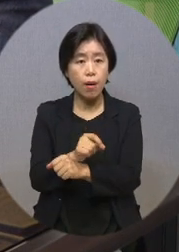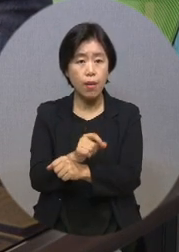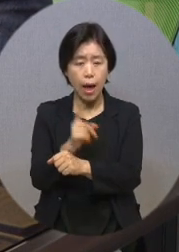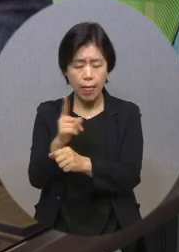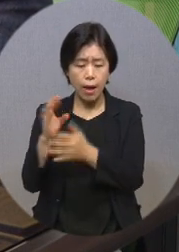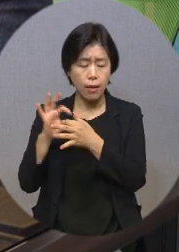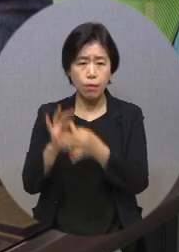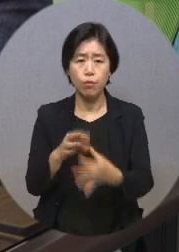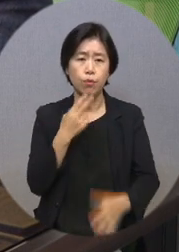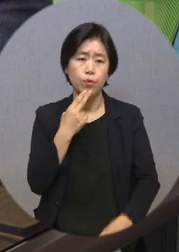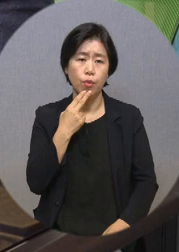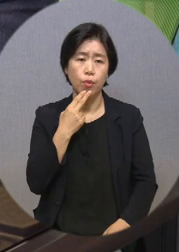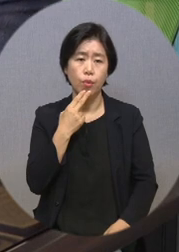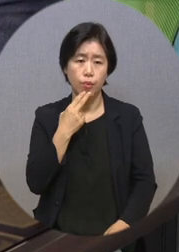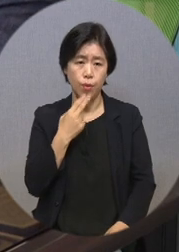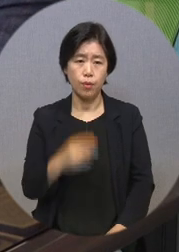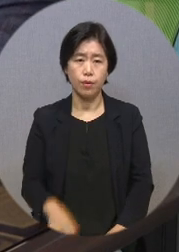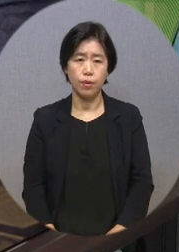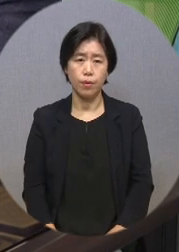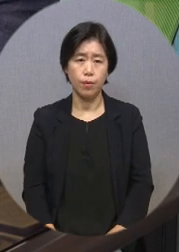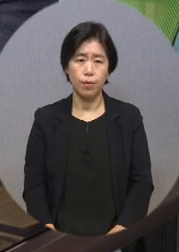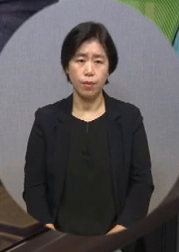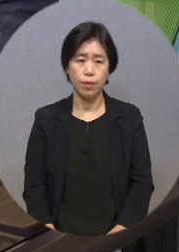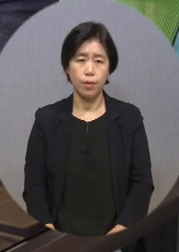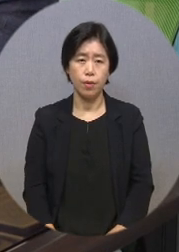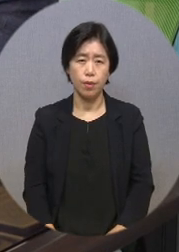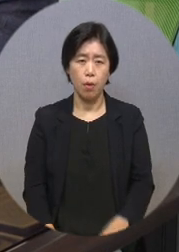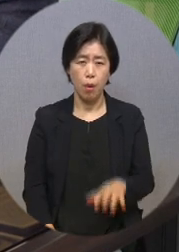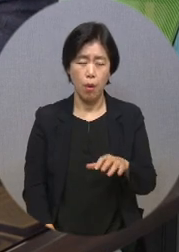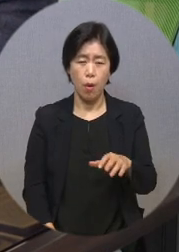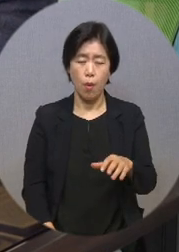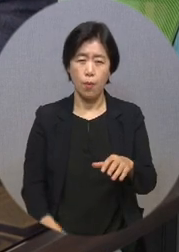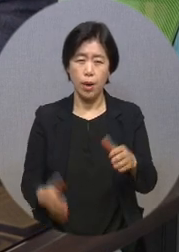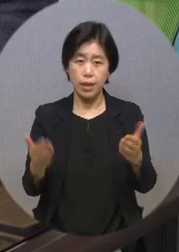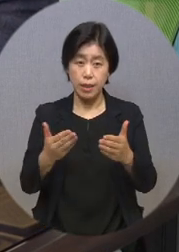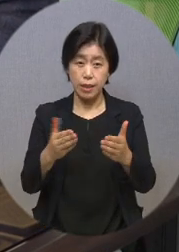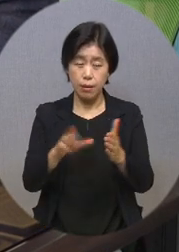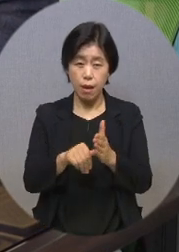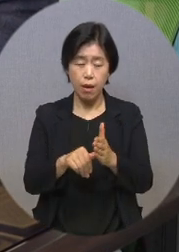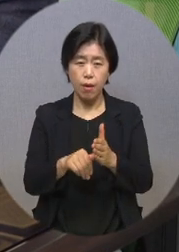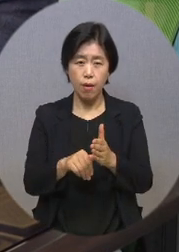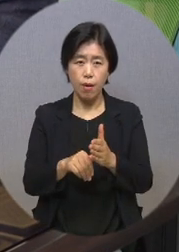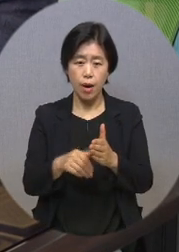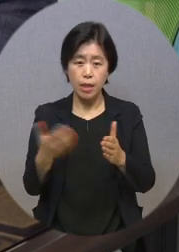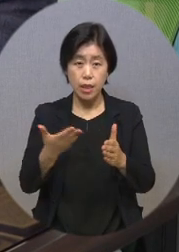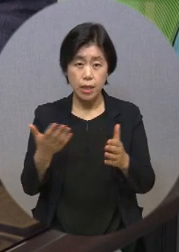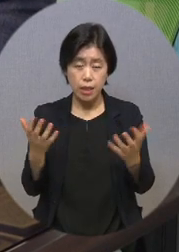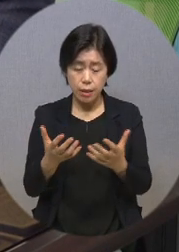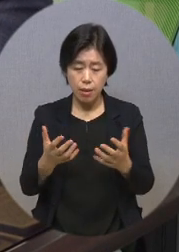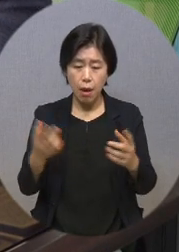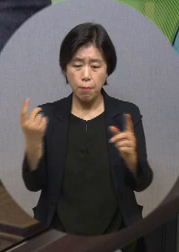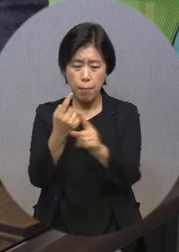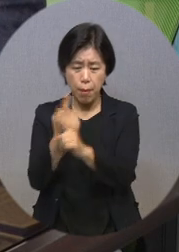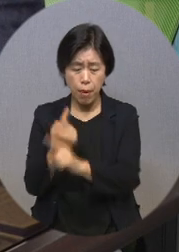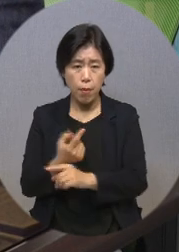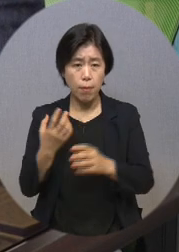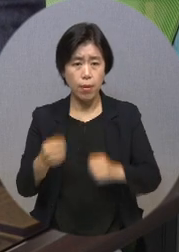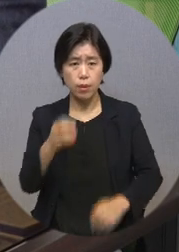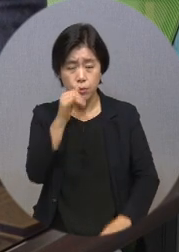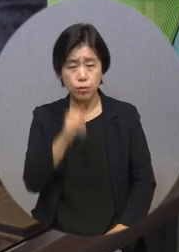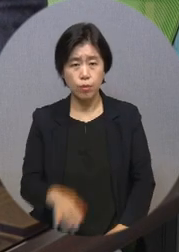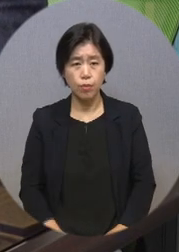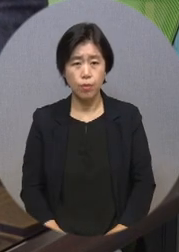지켜져서 부서 이동이 너무 잦다라는 점입니다. 이 부서 이동이 잦다라는 얘기는 결국은